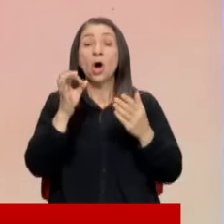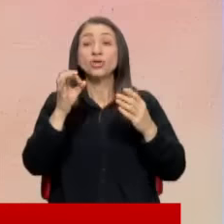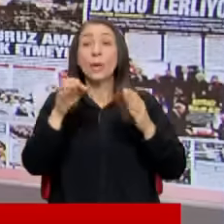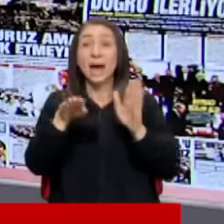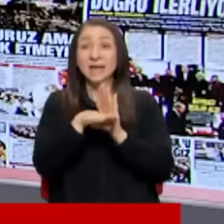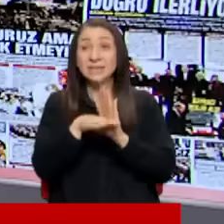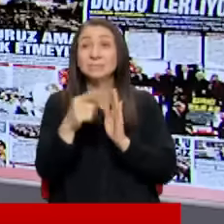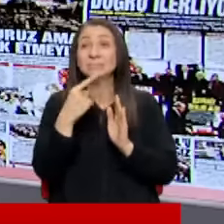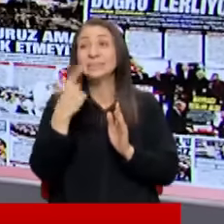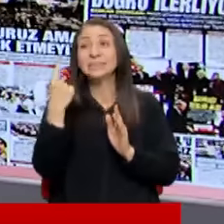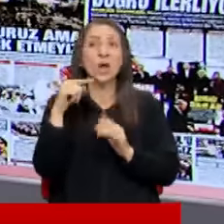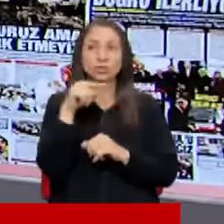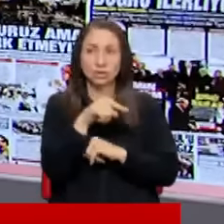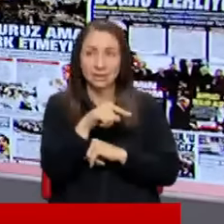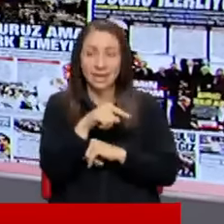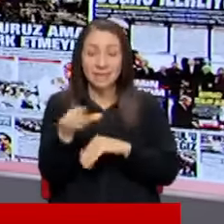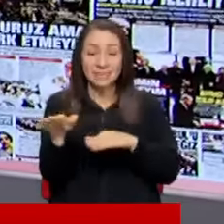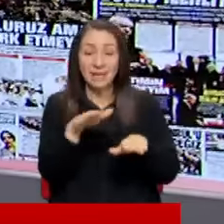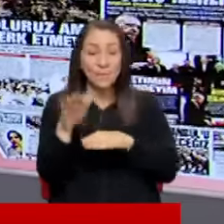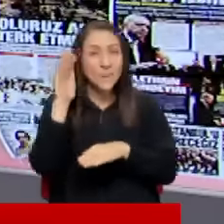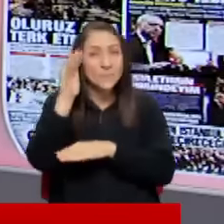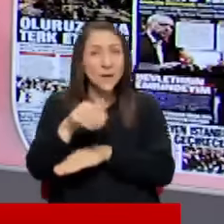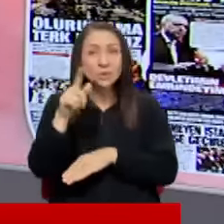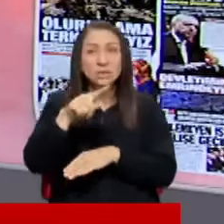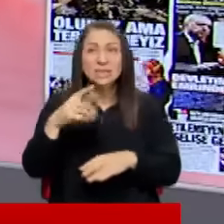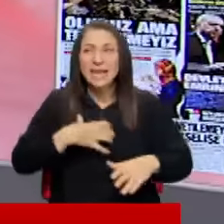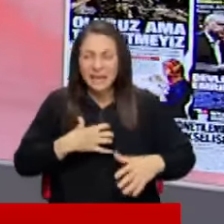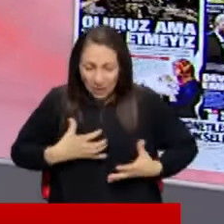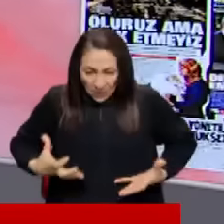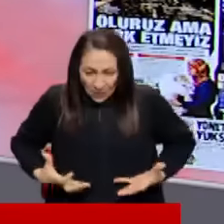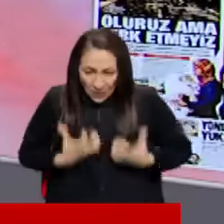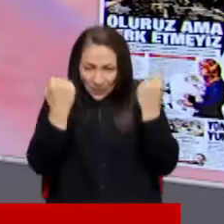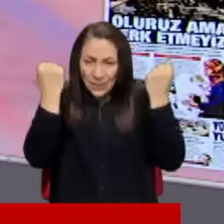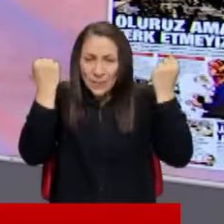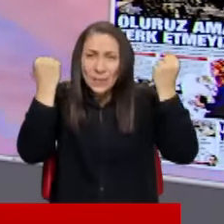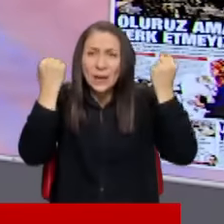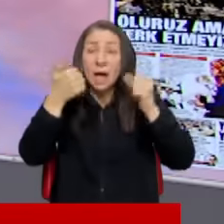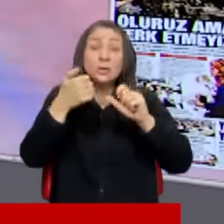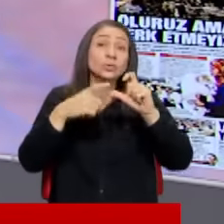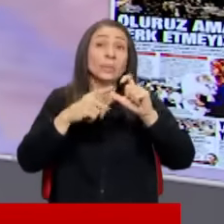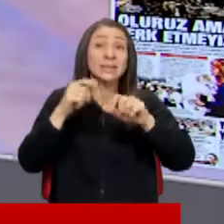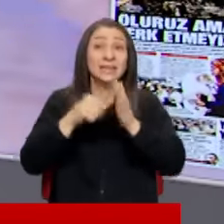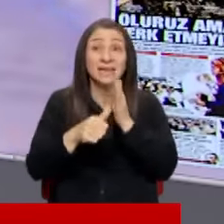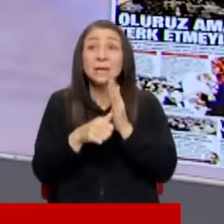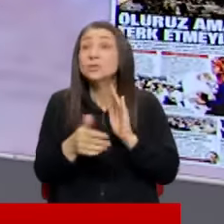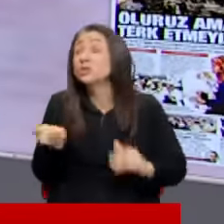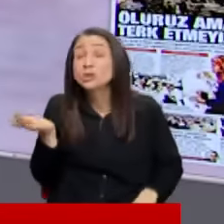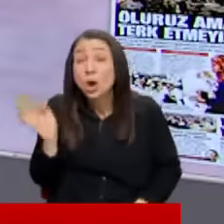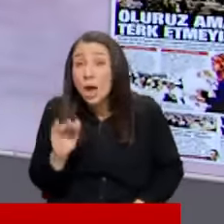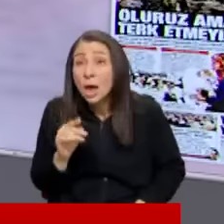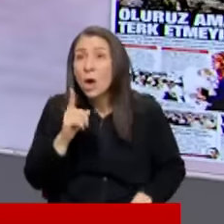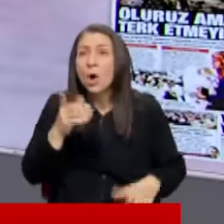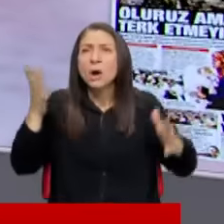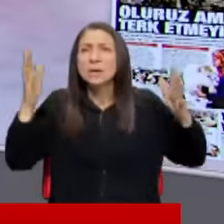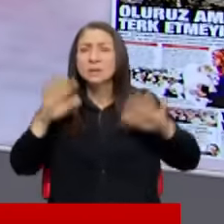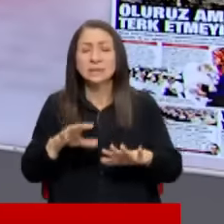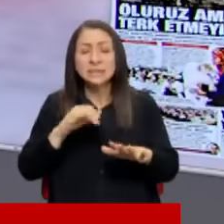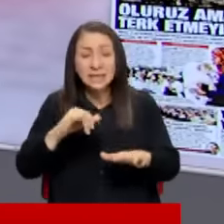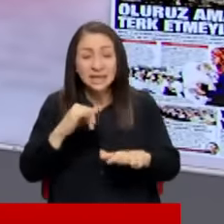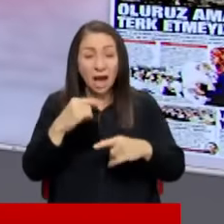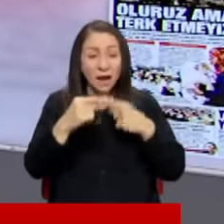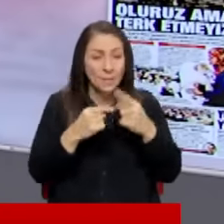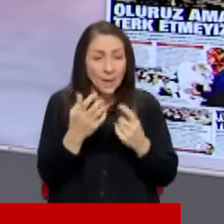sene önceydi. Depremzedeler işte canlarını kurtardılar 6 Şubat tarihinde. Sonra o enkazın başında